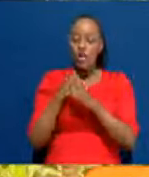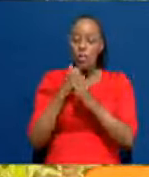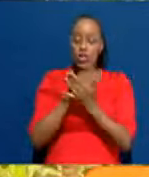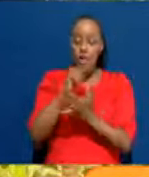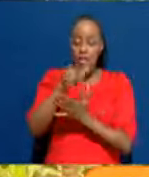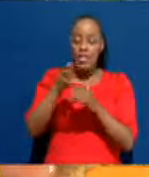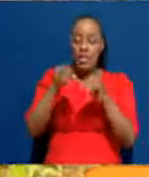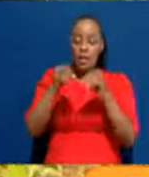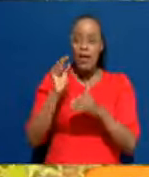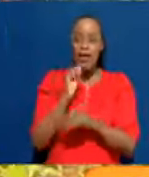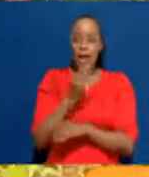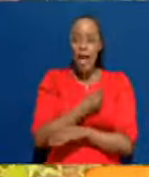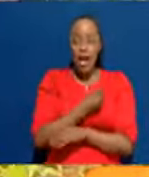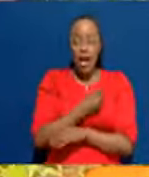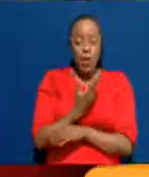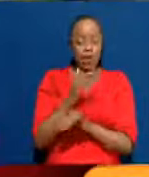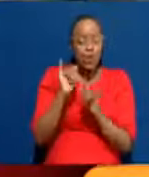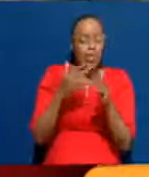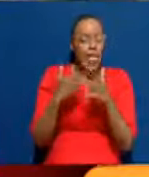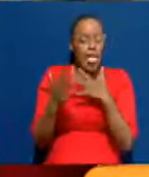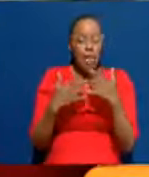imchanga yetu isibaki wazi.